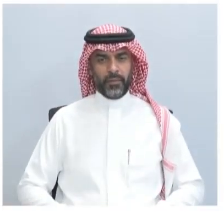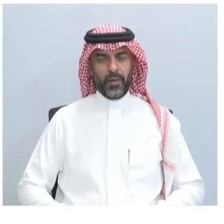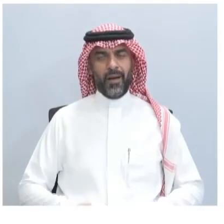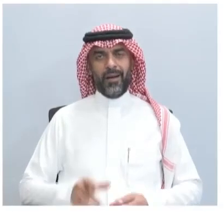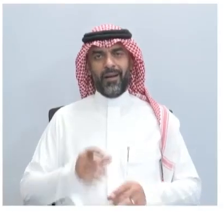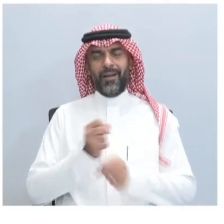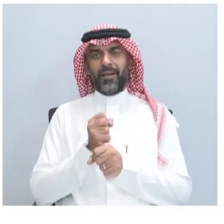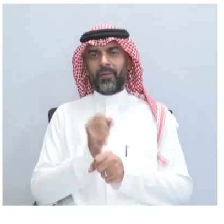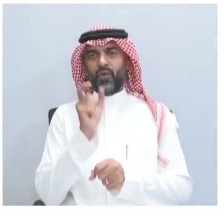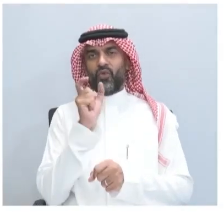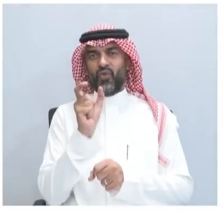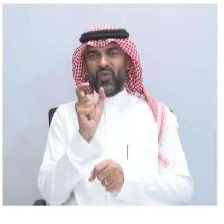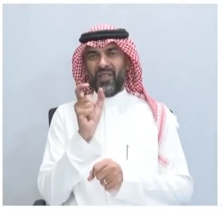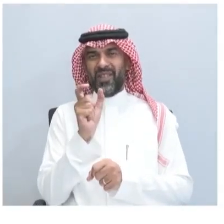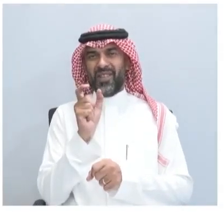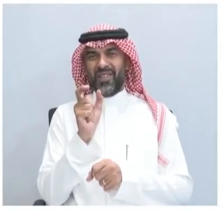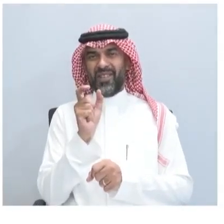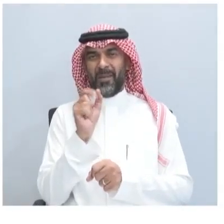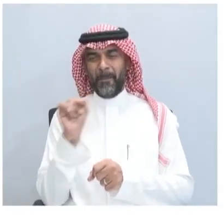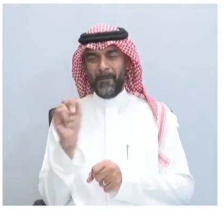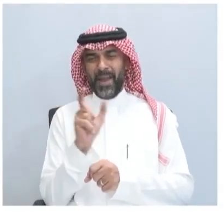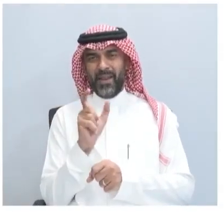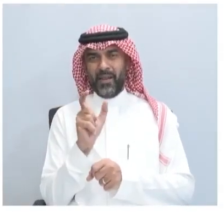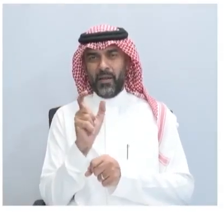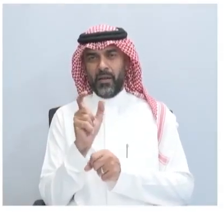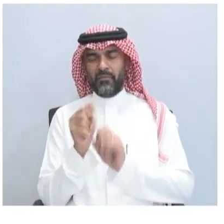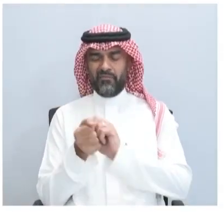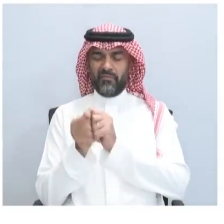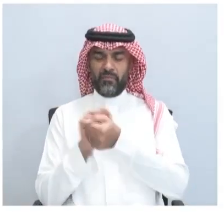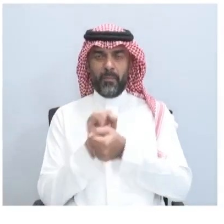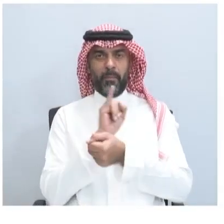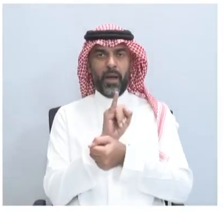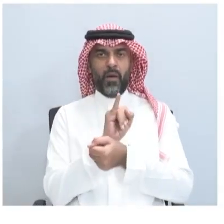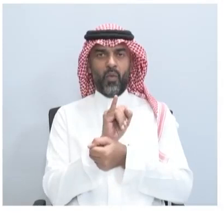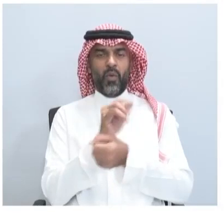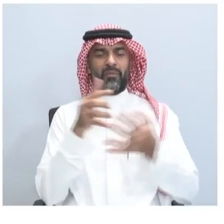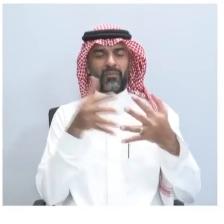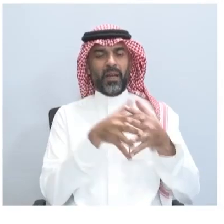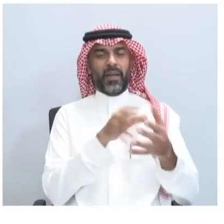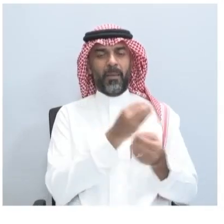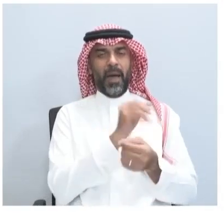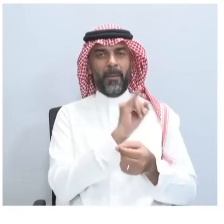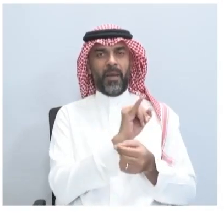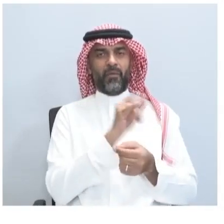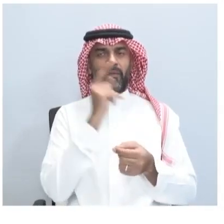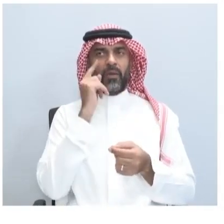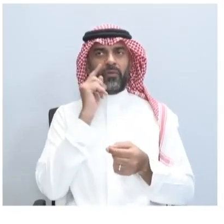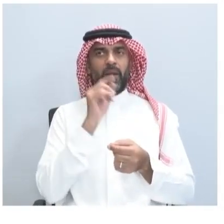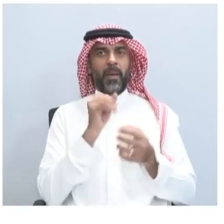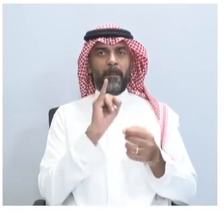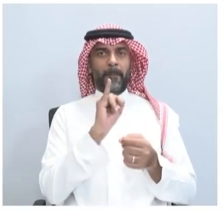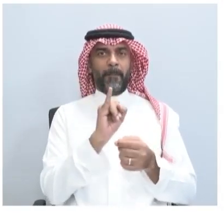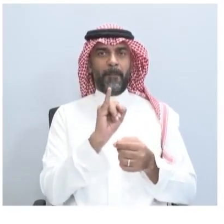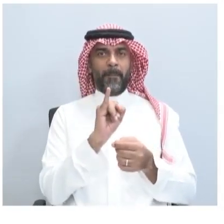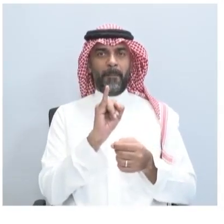وادغمناها في ميمي من فاصبحت ميما مشدده ممن ولم نحذف